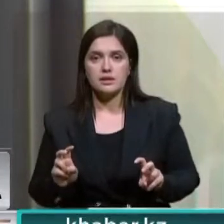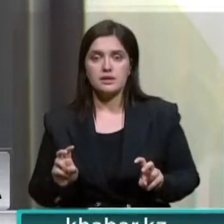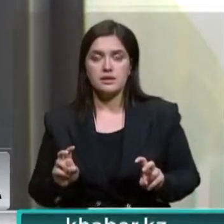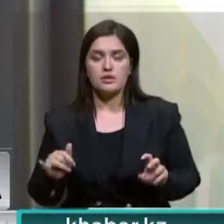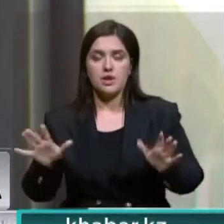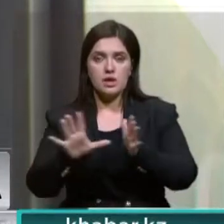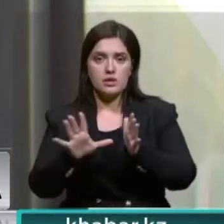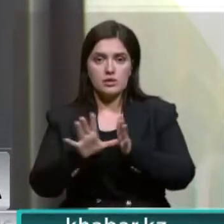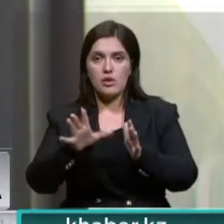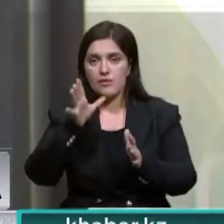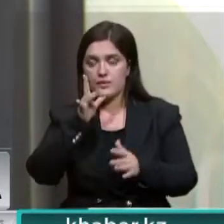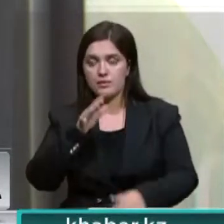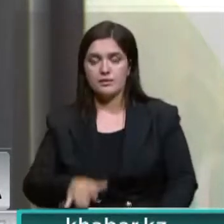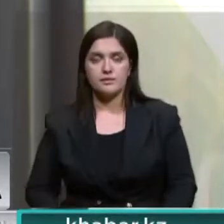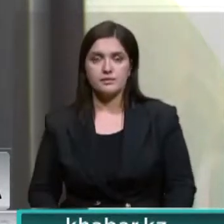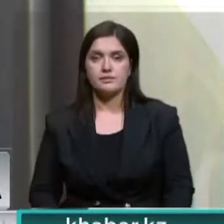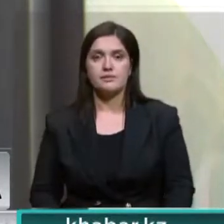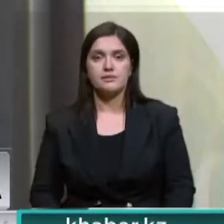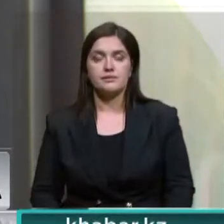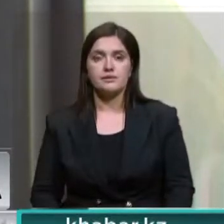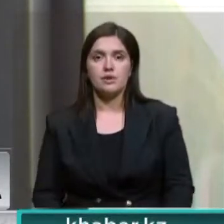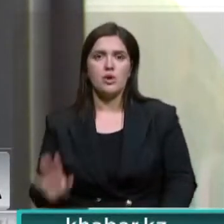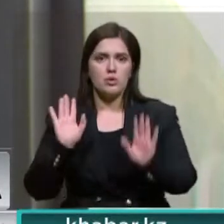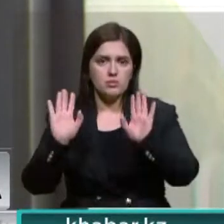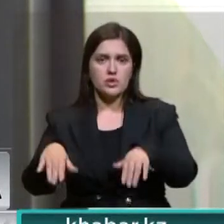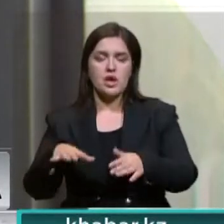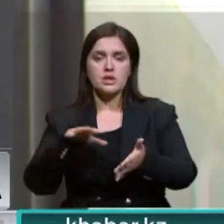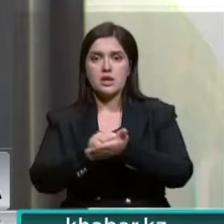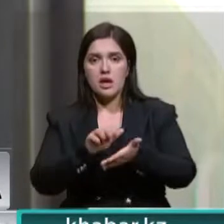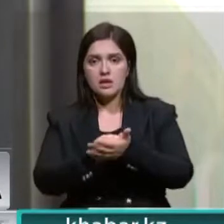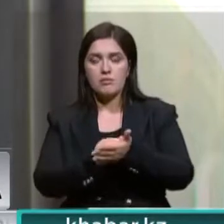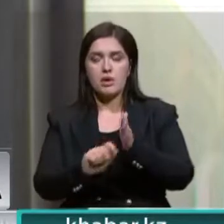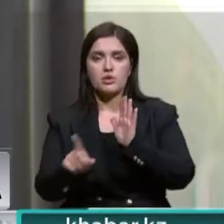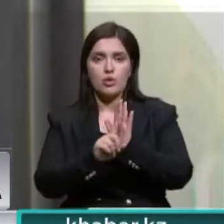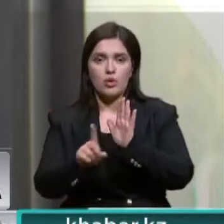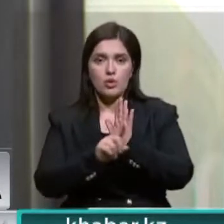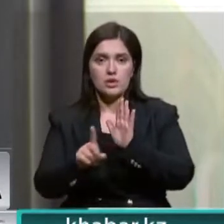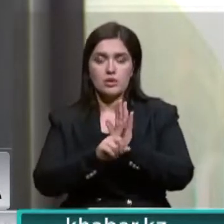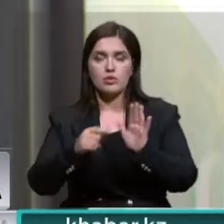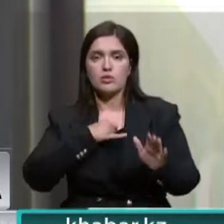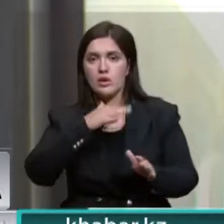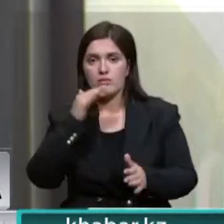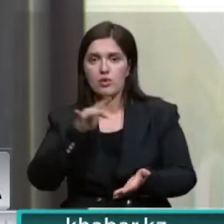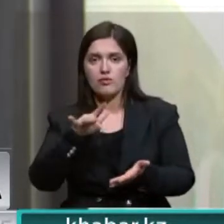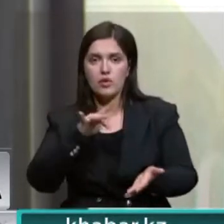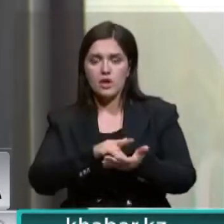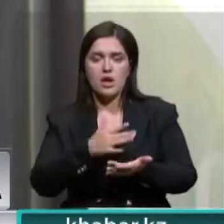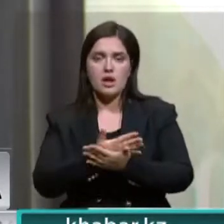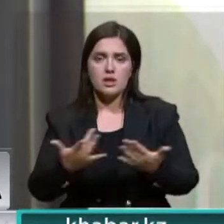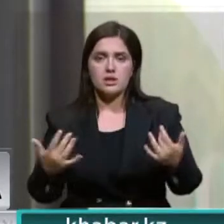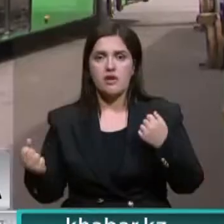Электронный век, скажем. Ну, пускай занимается все, ходит. У нас довольно много в городе